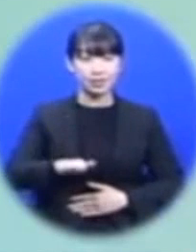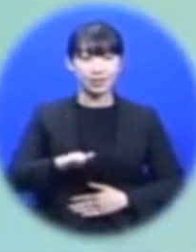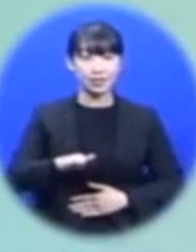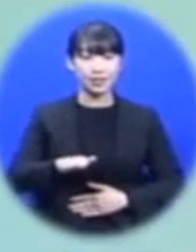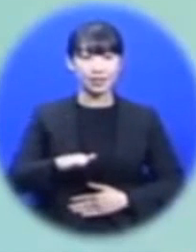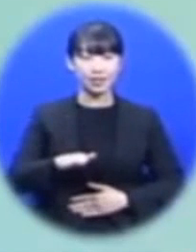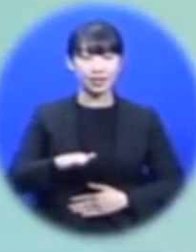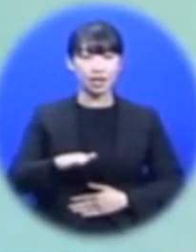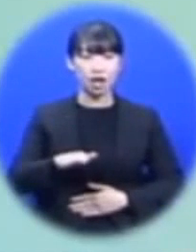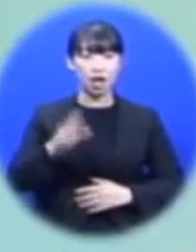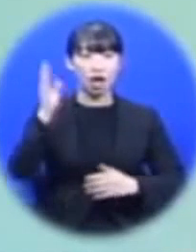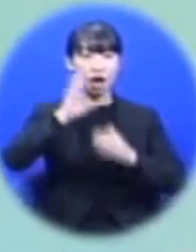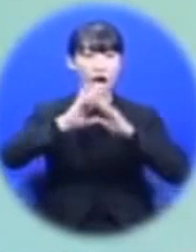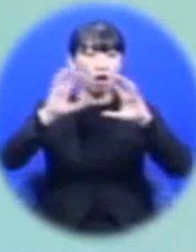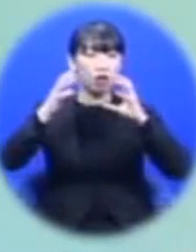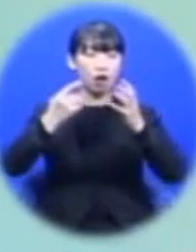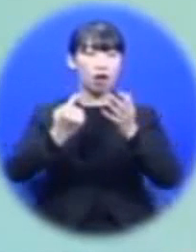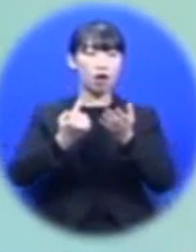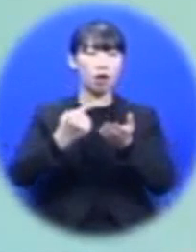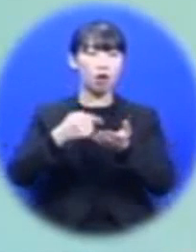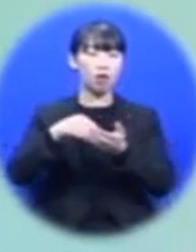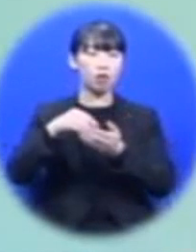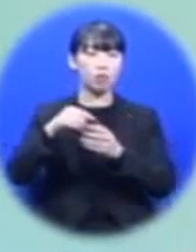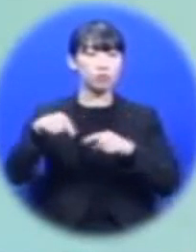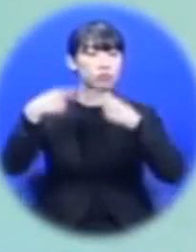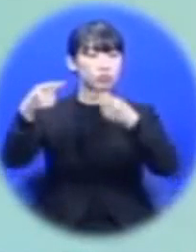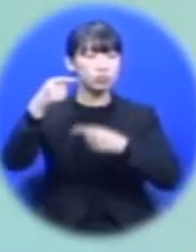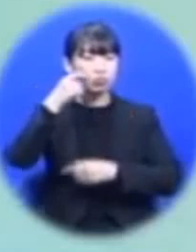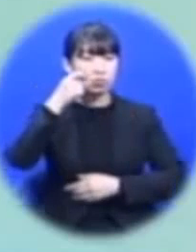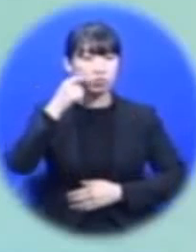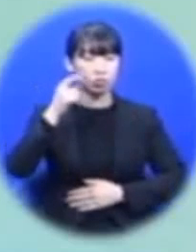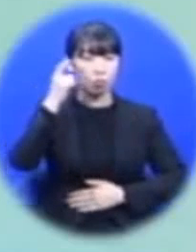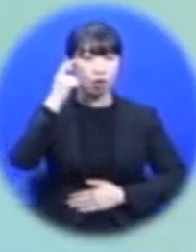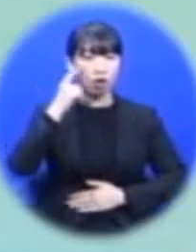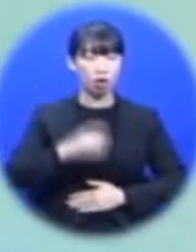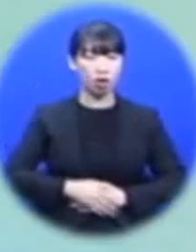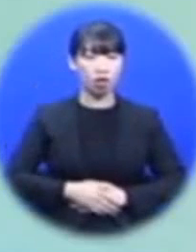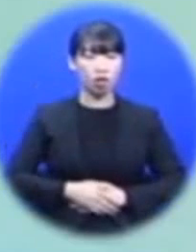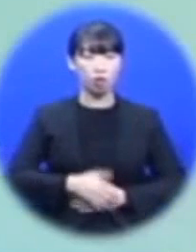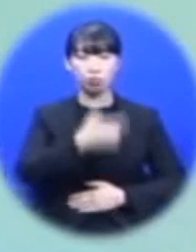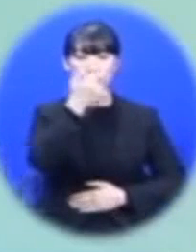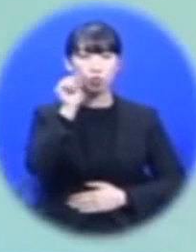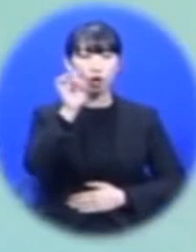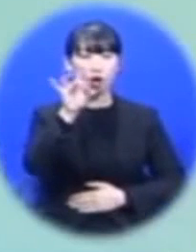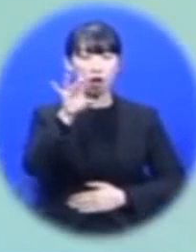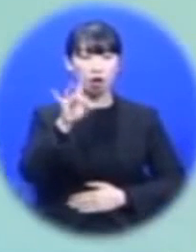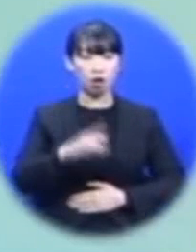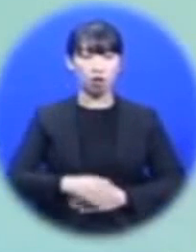천국 갔어요 영생을 얻지 못했어요 한 가지 부족한 것